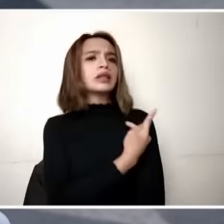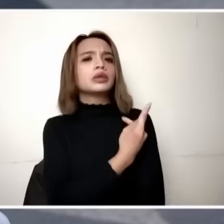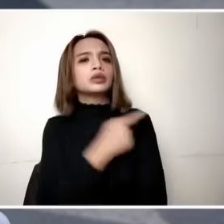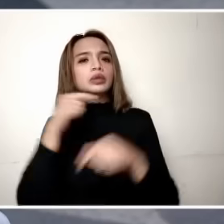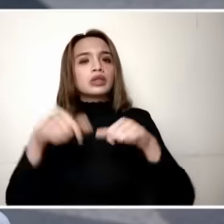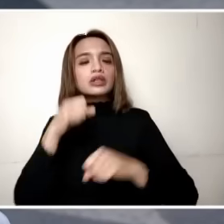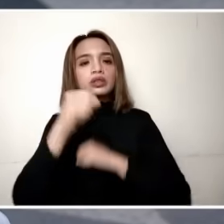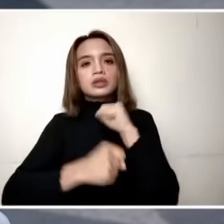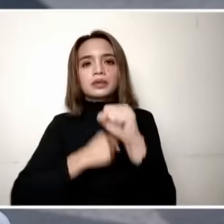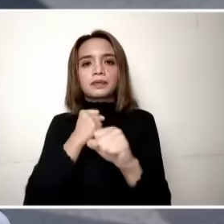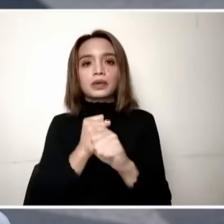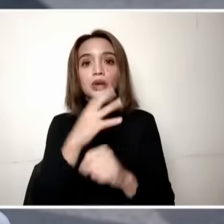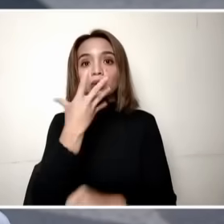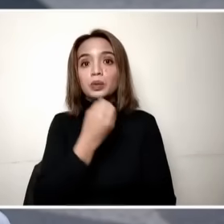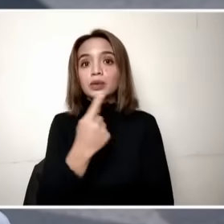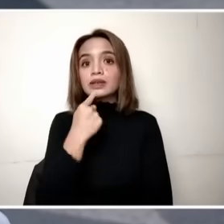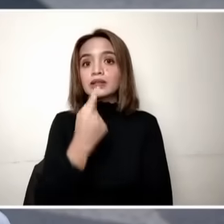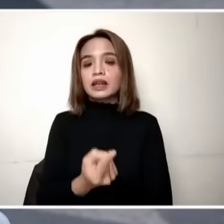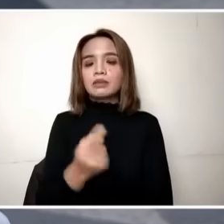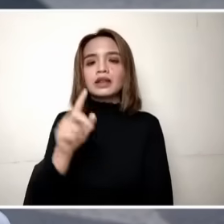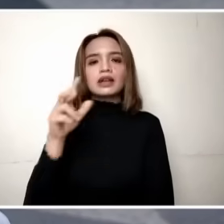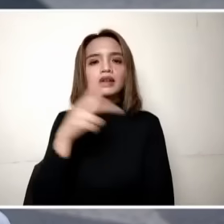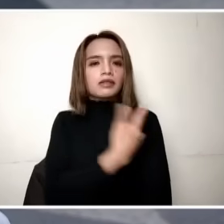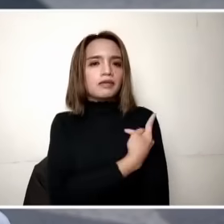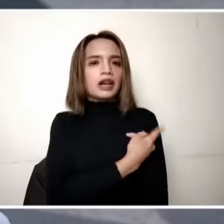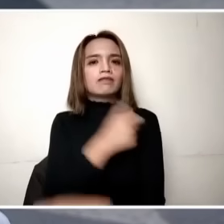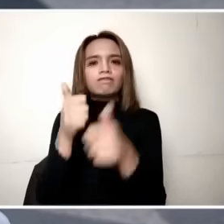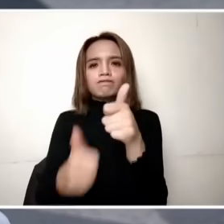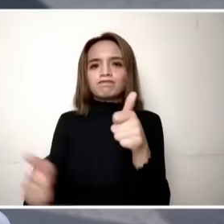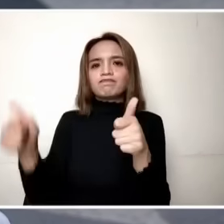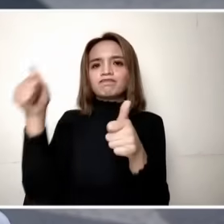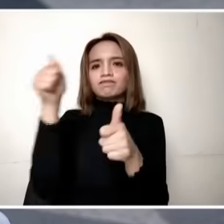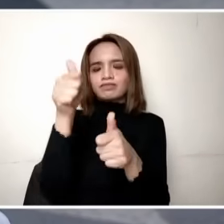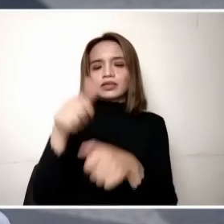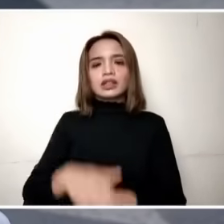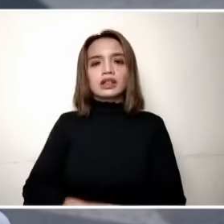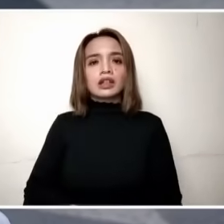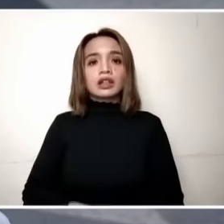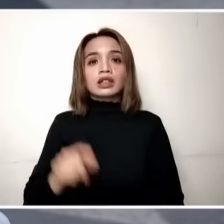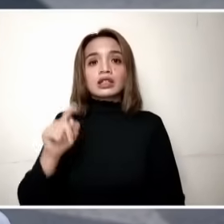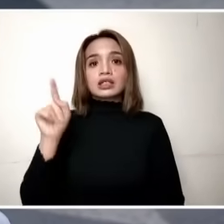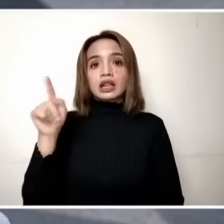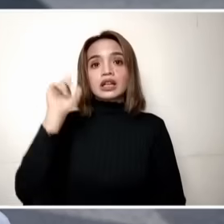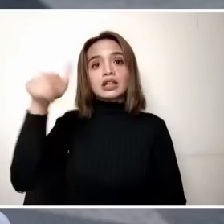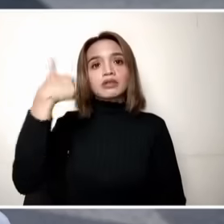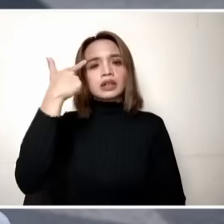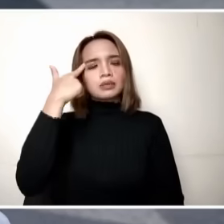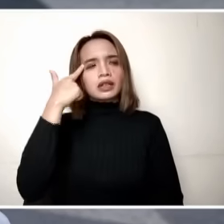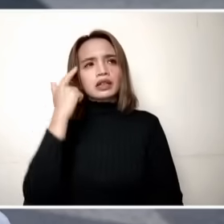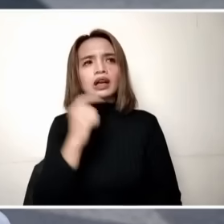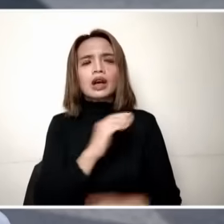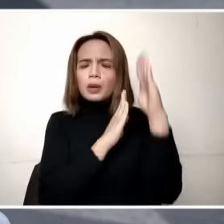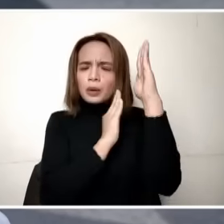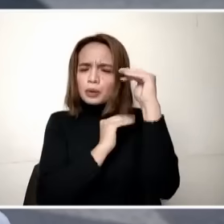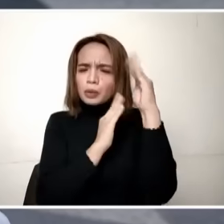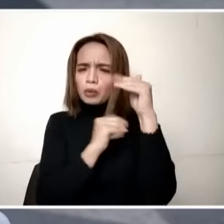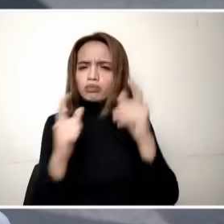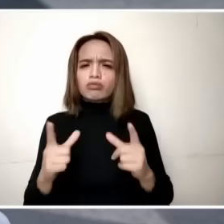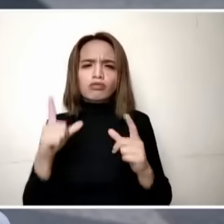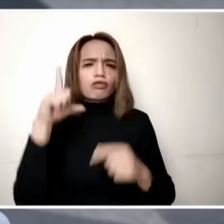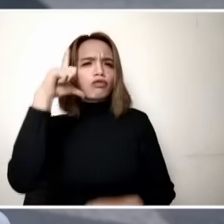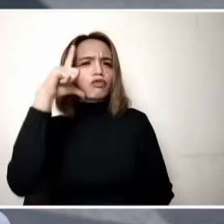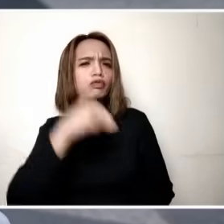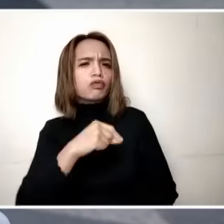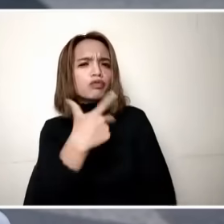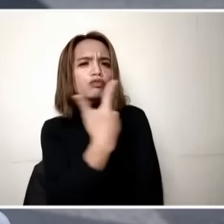ni Vaccine Czar Carlito Galvez. Sa kabila nito, umaasa ang gobyernong bibilis ang pagbabakuna sa bansa